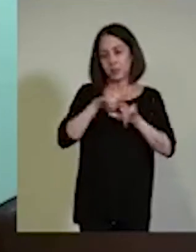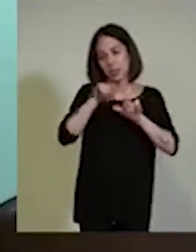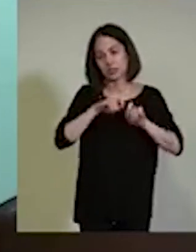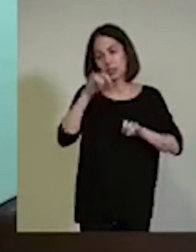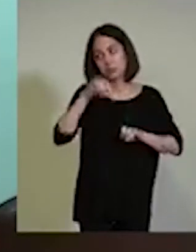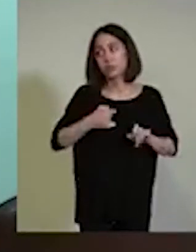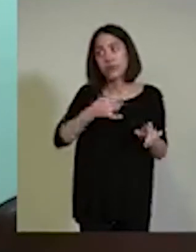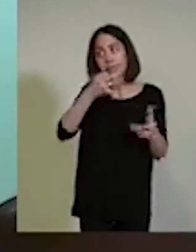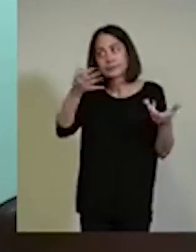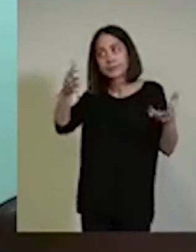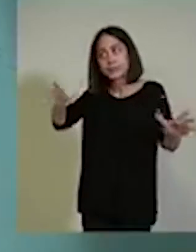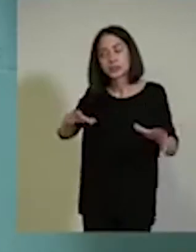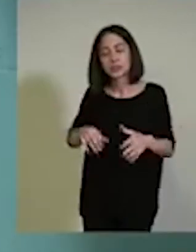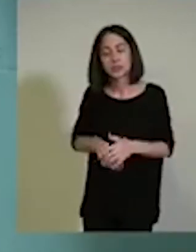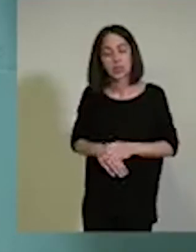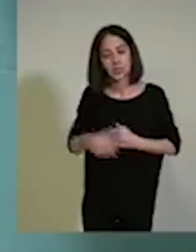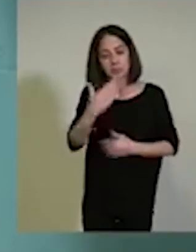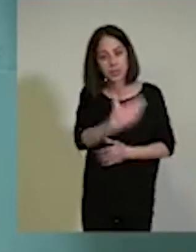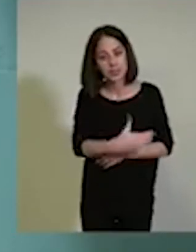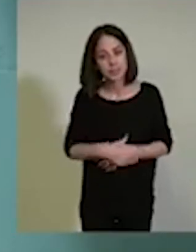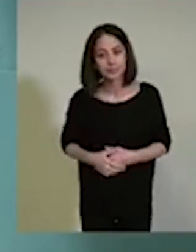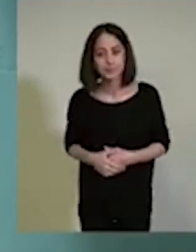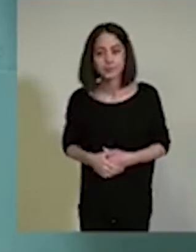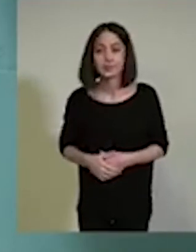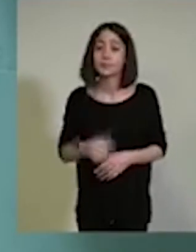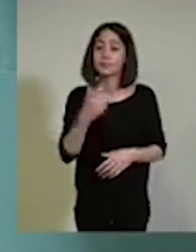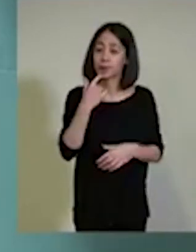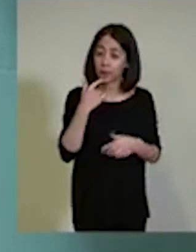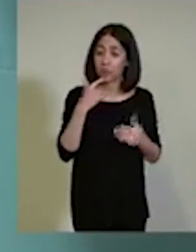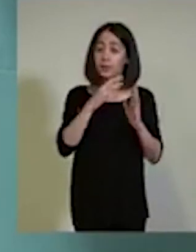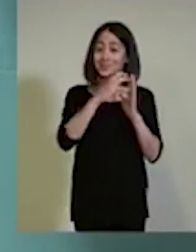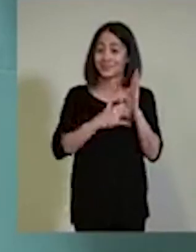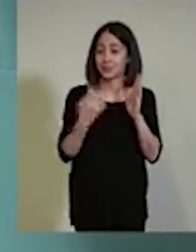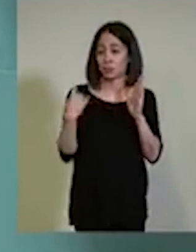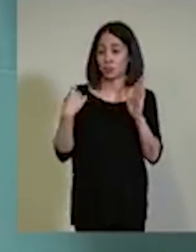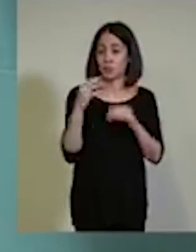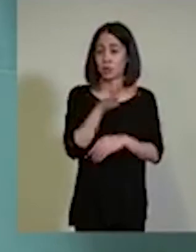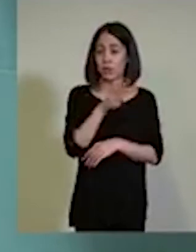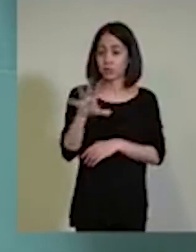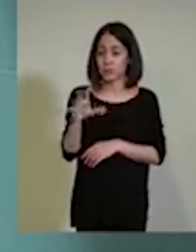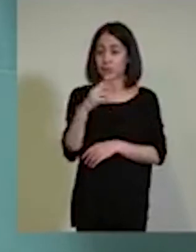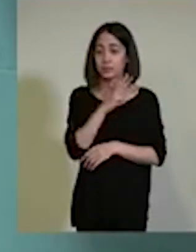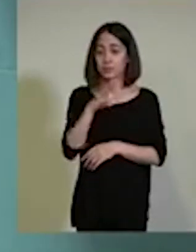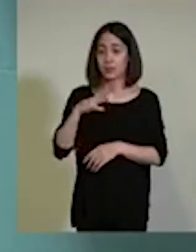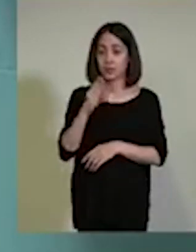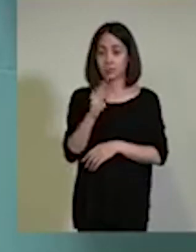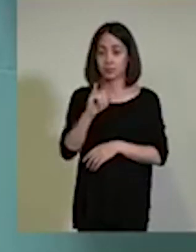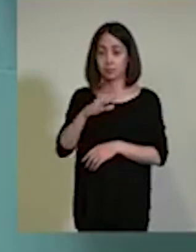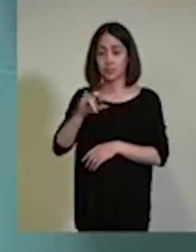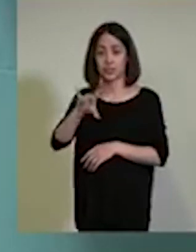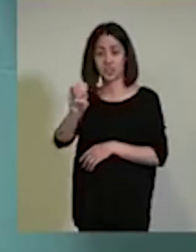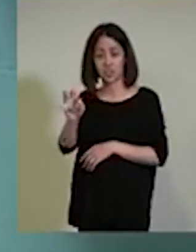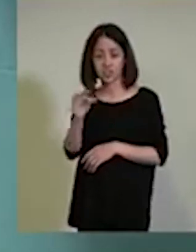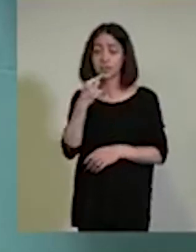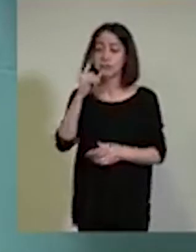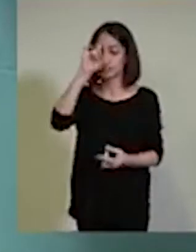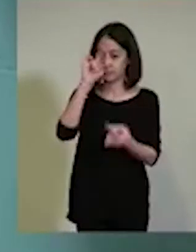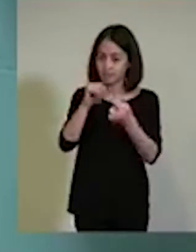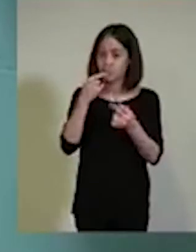Je vous remercie. Nous pouvons passer à la délibération 45, présentée par Madame Claudine Bichet, rapport sur les orientations budgétaires, exercice